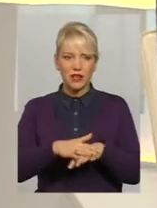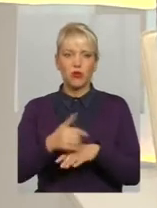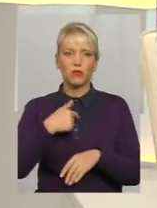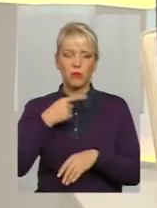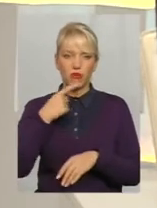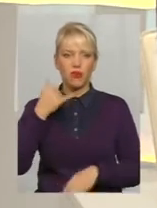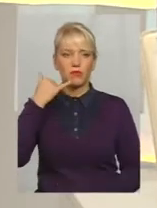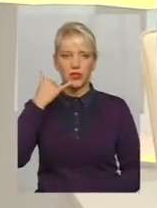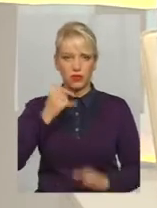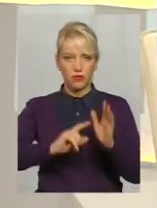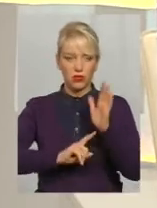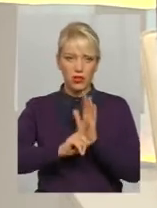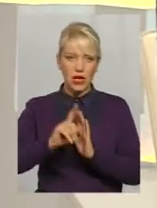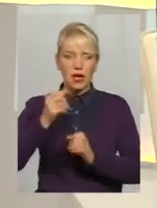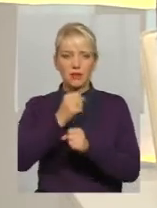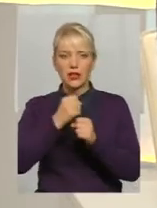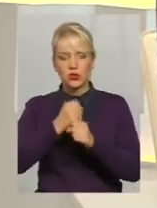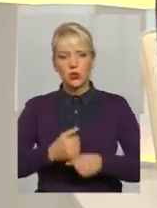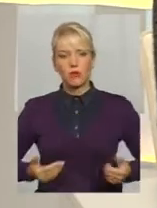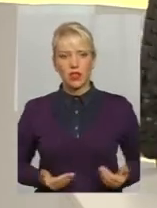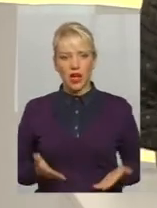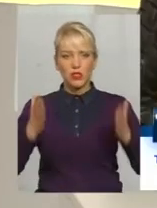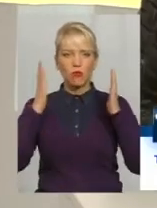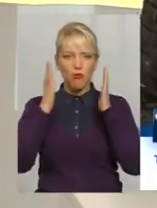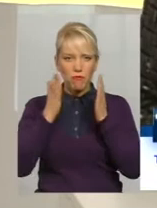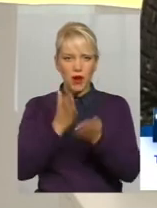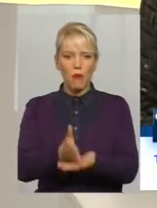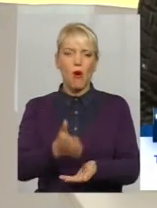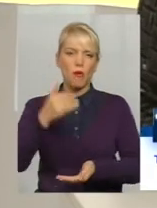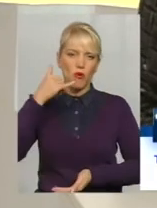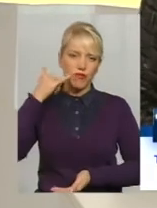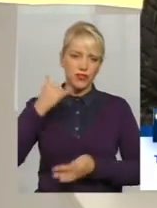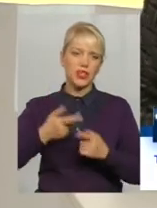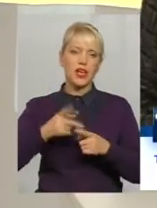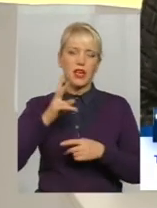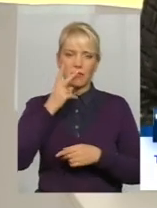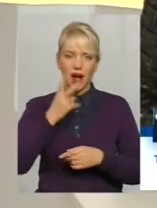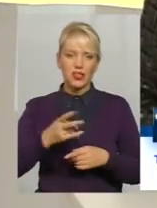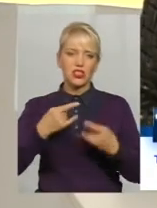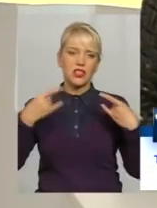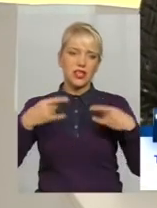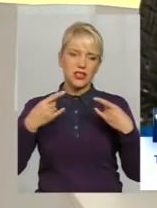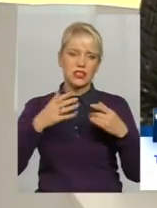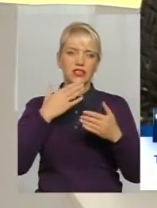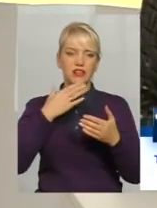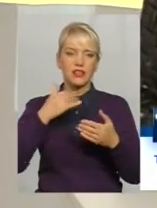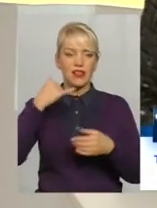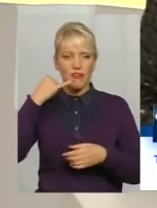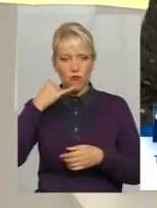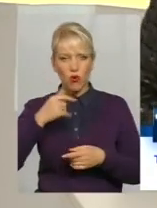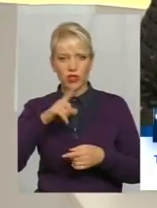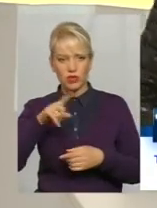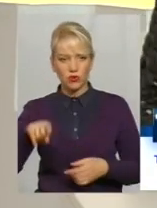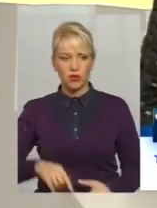Насамперед, телефонні дзвінки. Нагадую, працюємо наживо для вас в прямому ефірі. Телефон періодично ви бачитимете на своїх екранах.